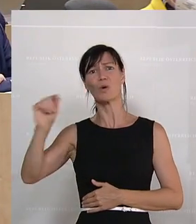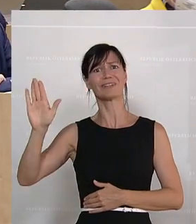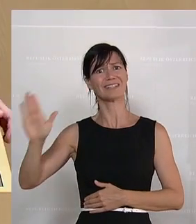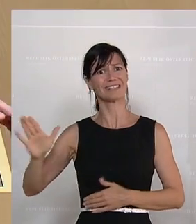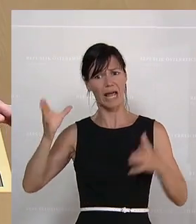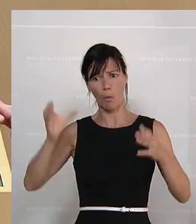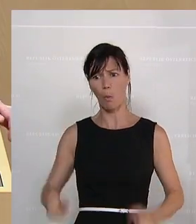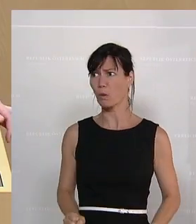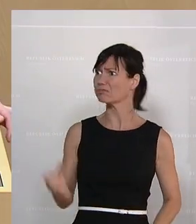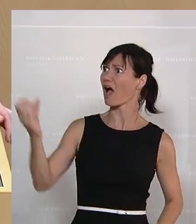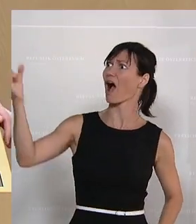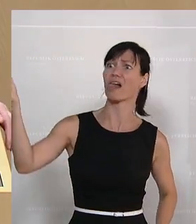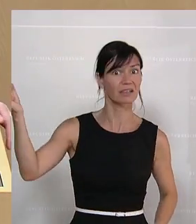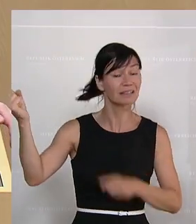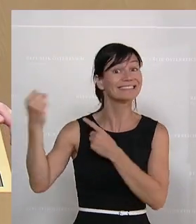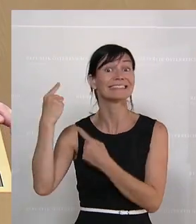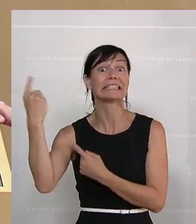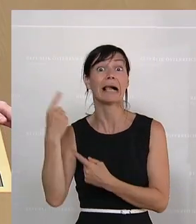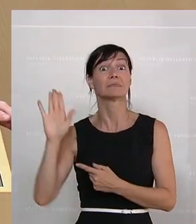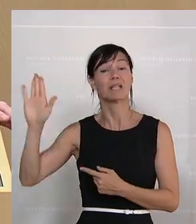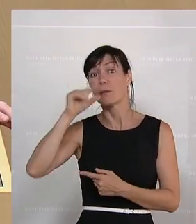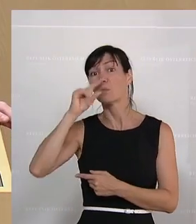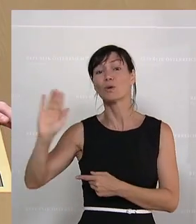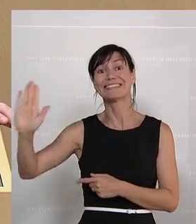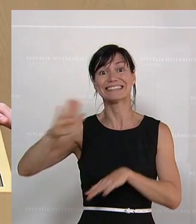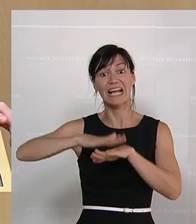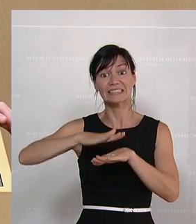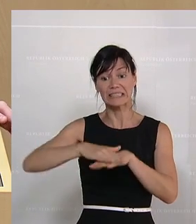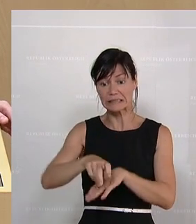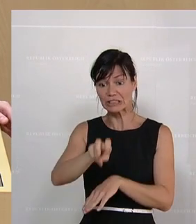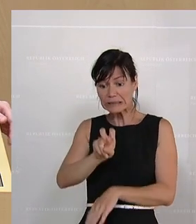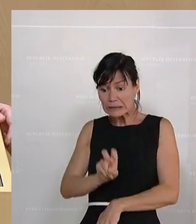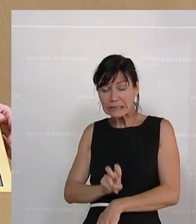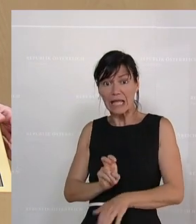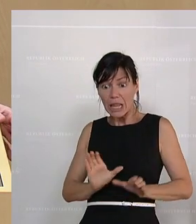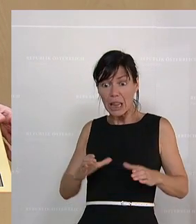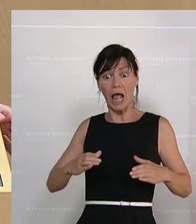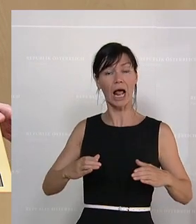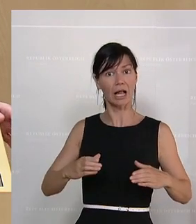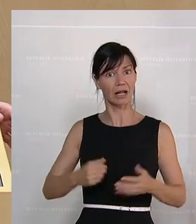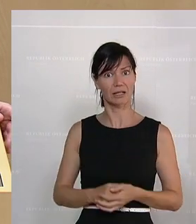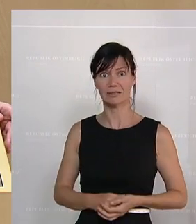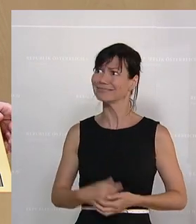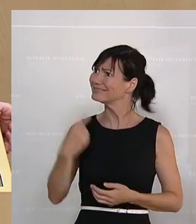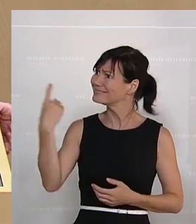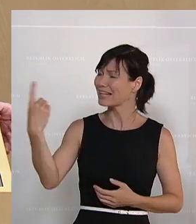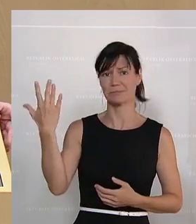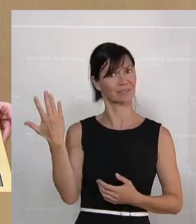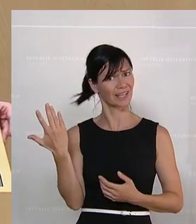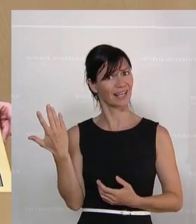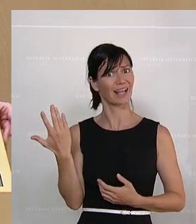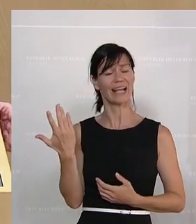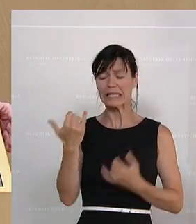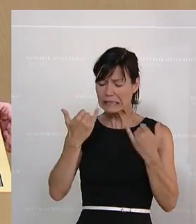sie waren wir selber jäger die von cremig standen sind sie sind diejenigen die auch jetzt sich weigern ein klares wort auszusprechen